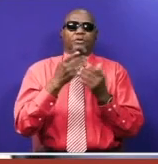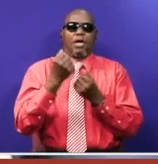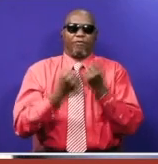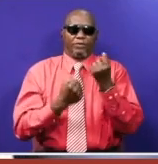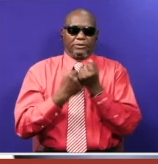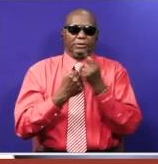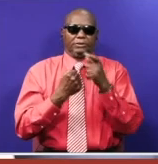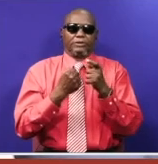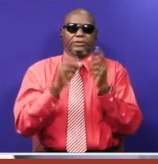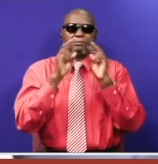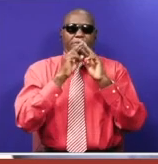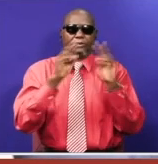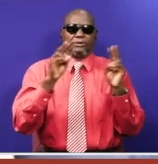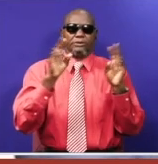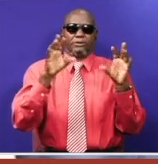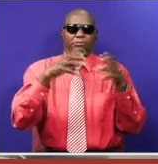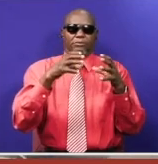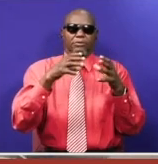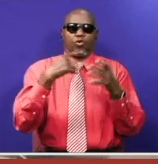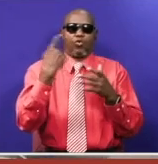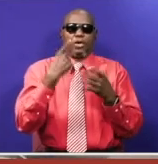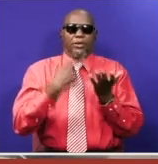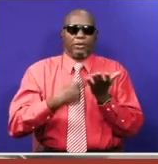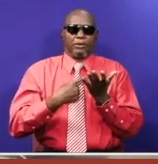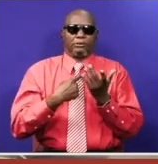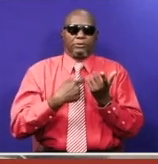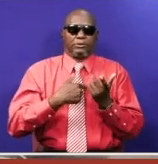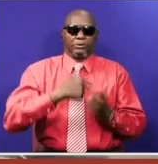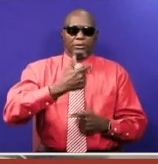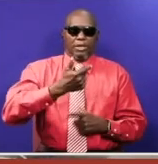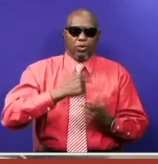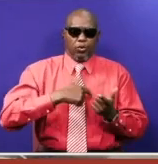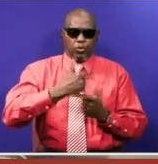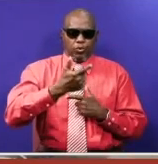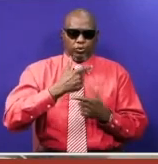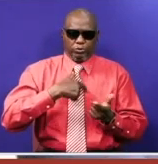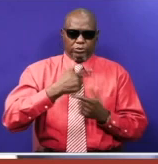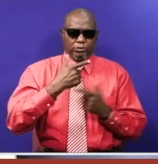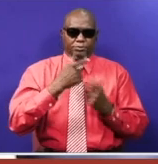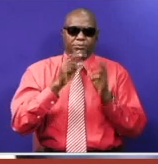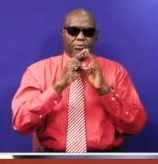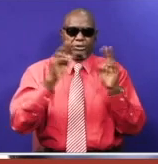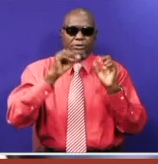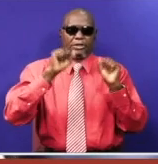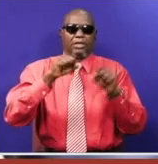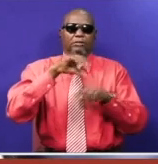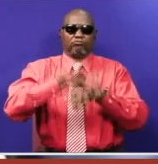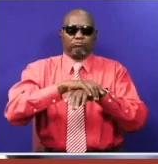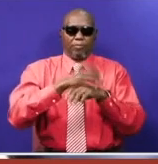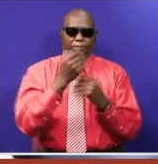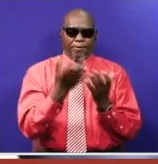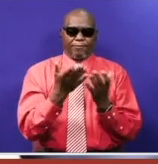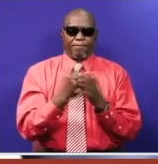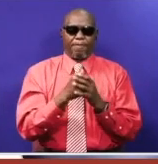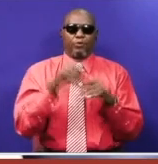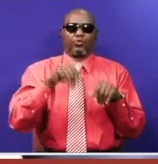that when we dialogue, peace is going to be gotten. Today, the